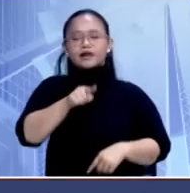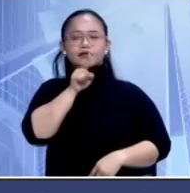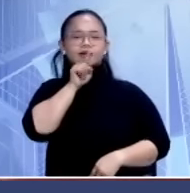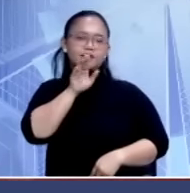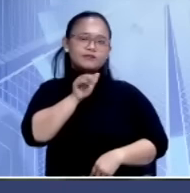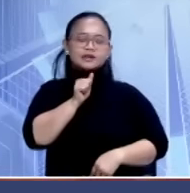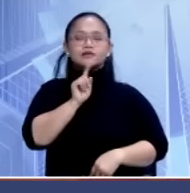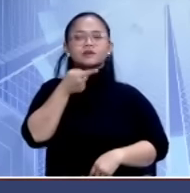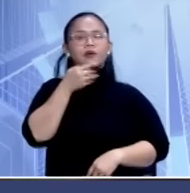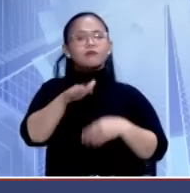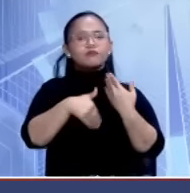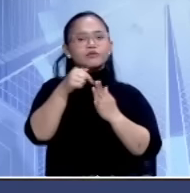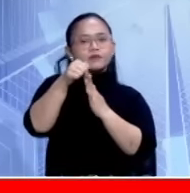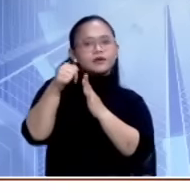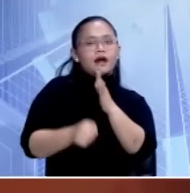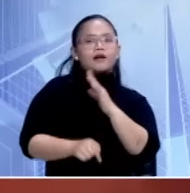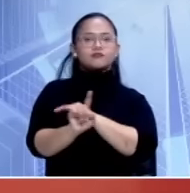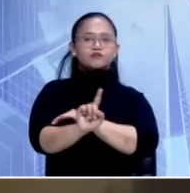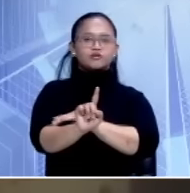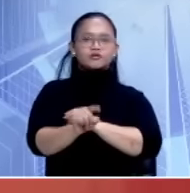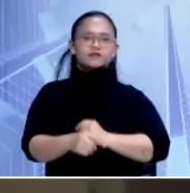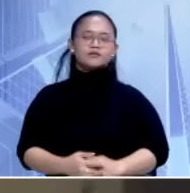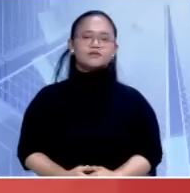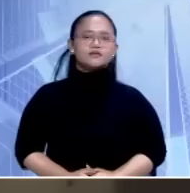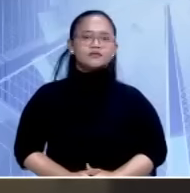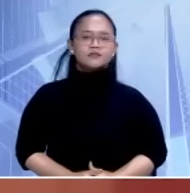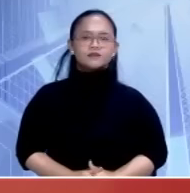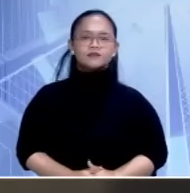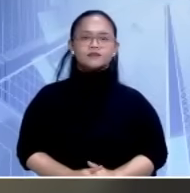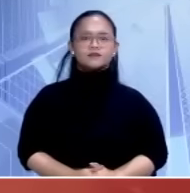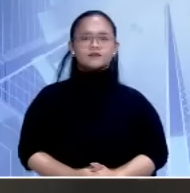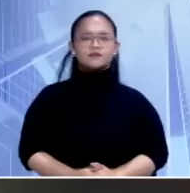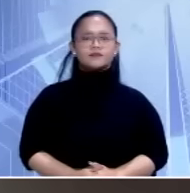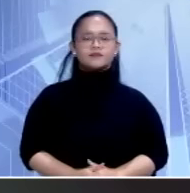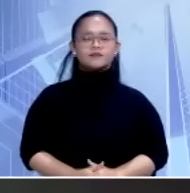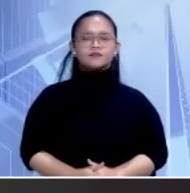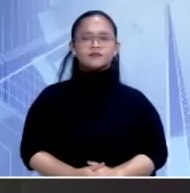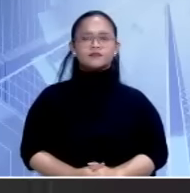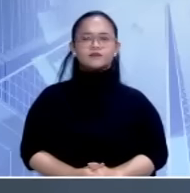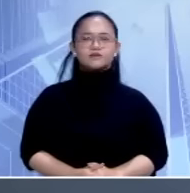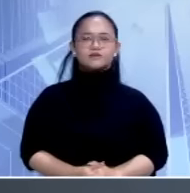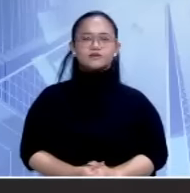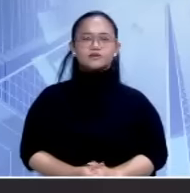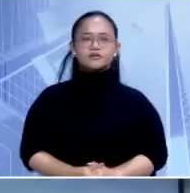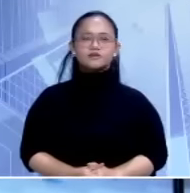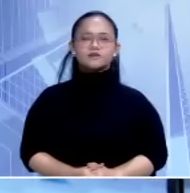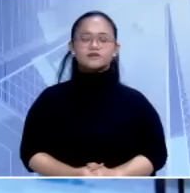penyebab pasti kematian korban. Dari Depok, Jawa Barat, Iung Rizky, iNews melaporkan.